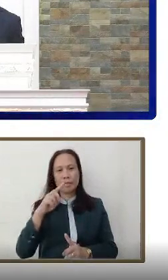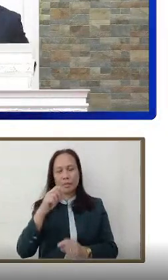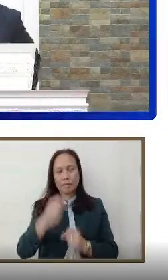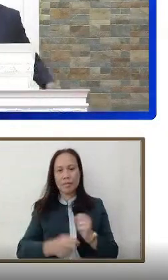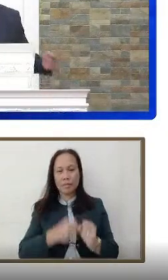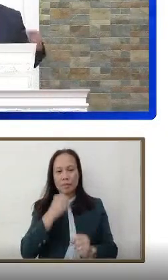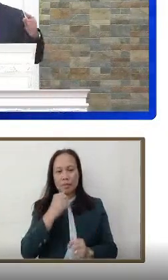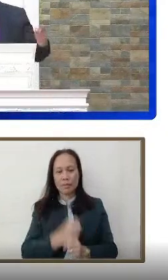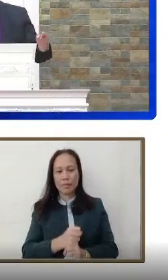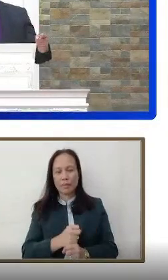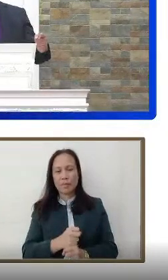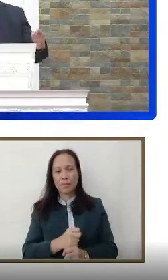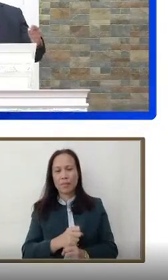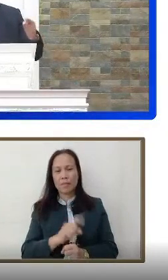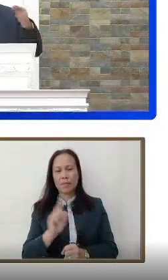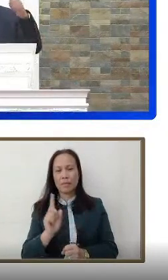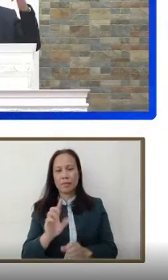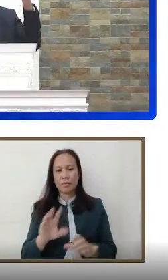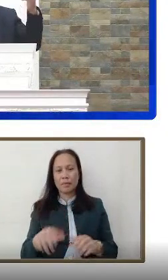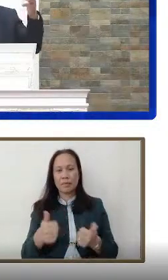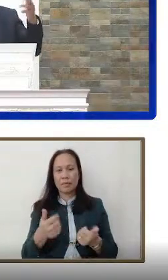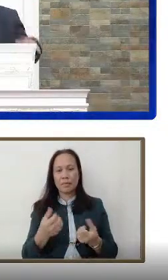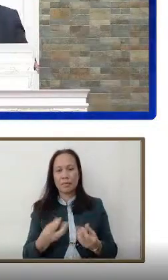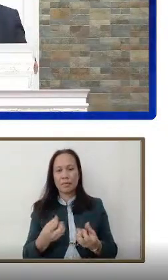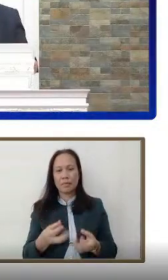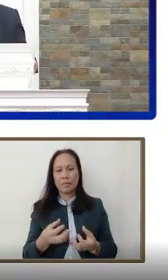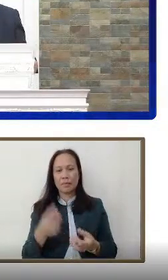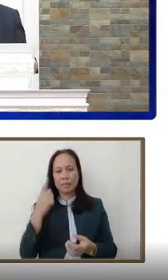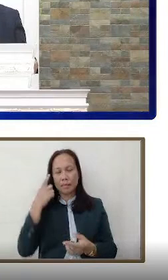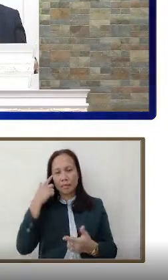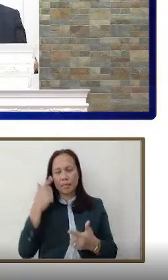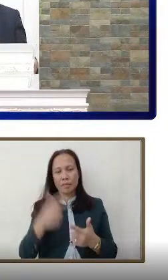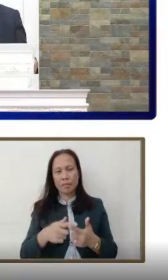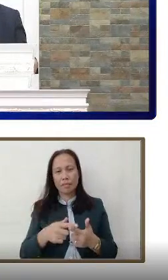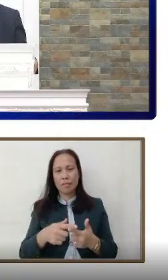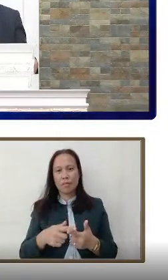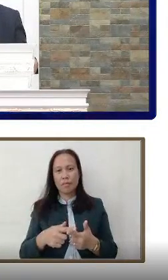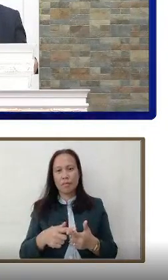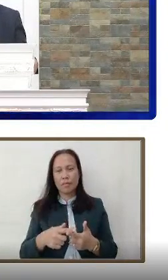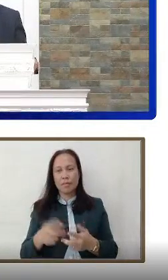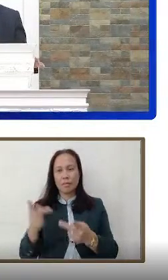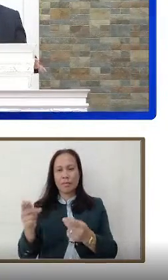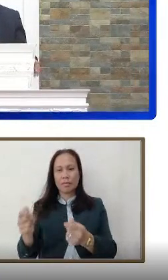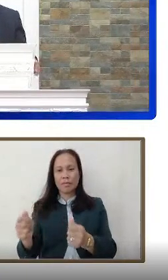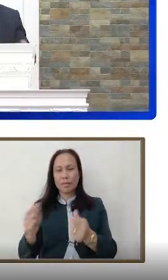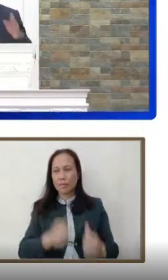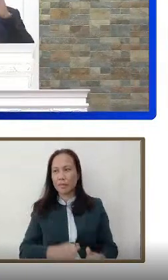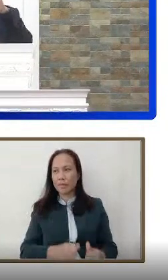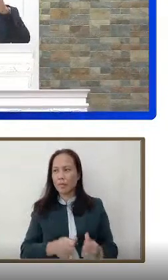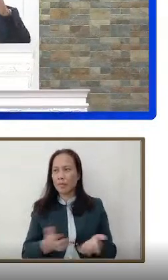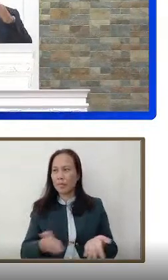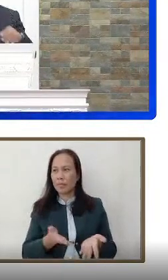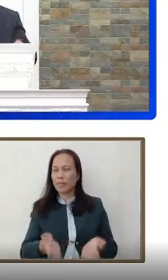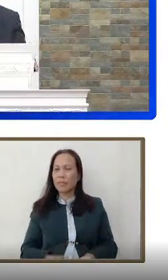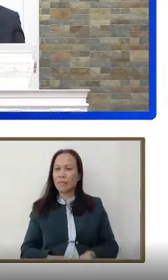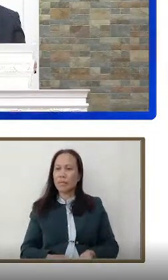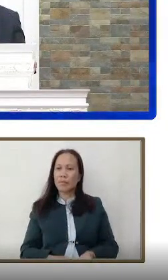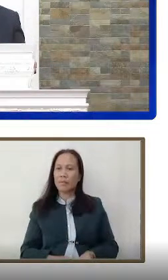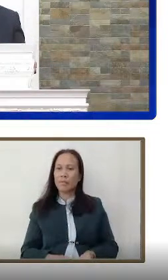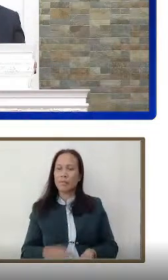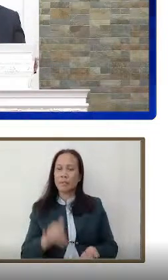goal mo? Ilan ang goal mo sa attendance? Ilan, you know? Kaya hindi ho lumalago ang gawain kasi wala hong tinatarget.